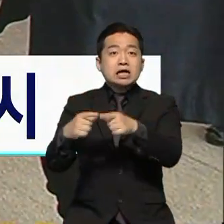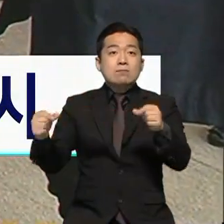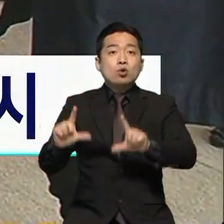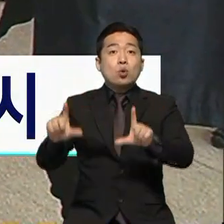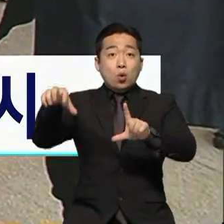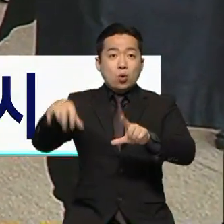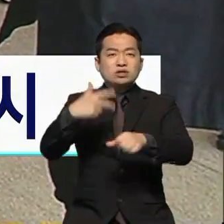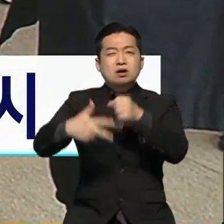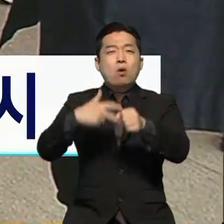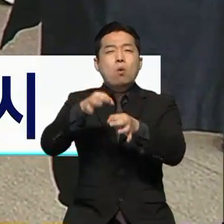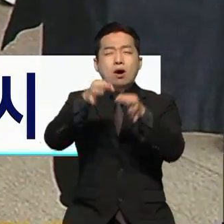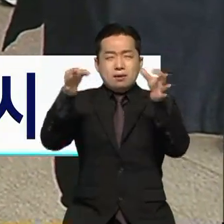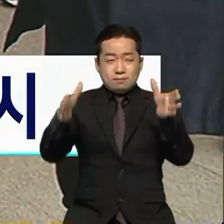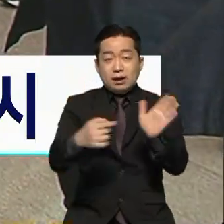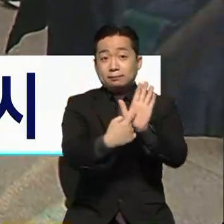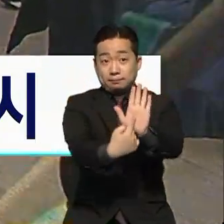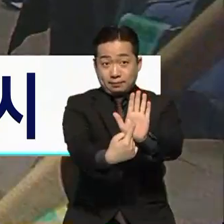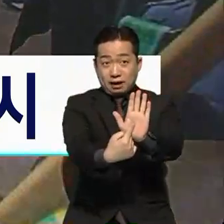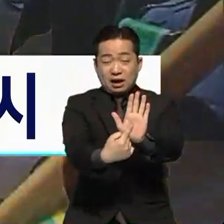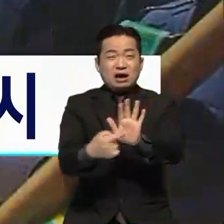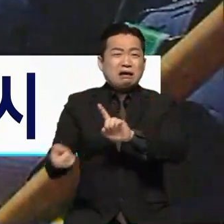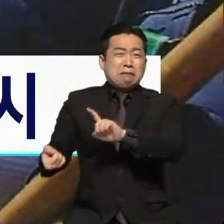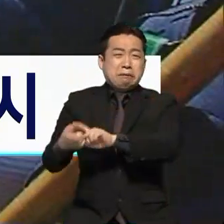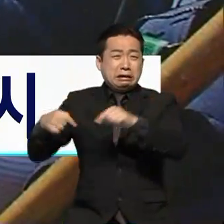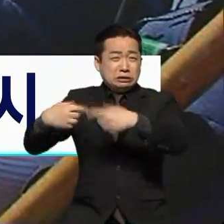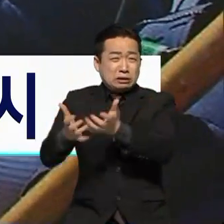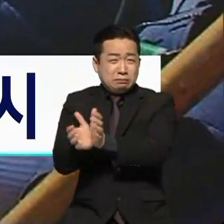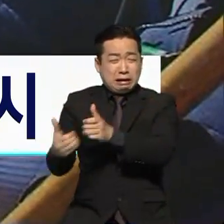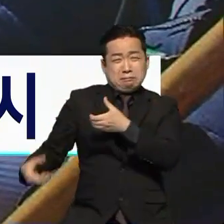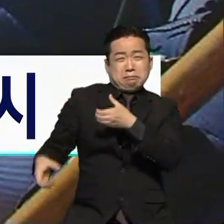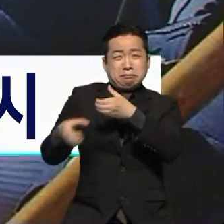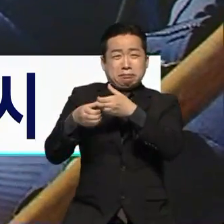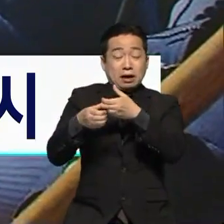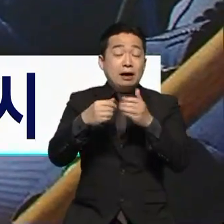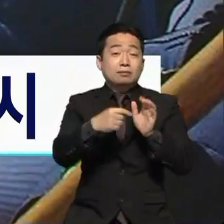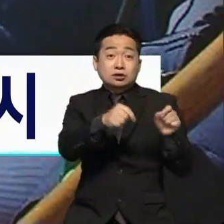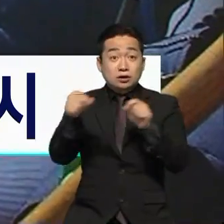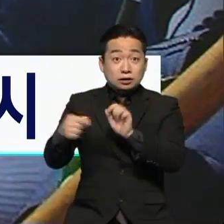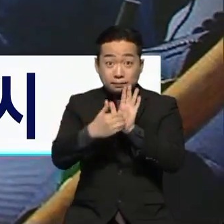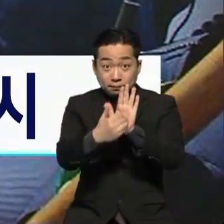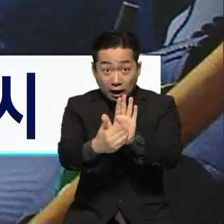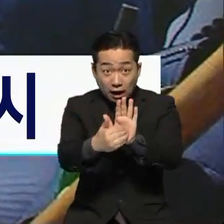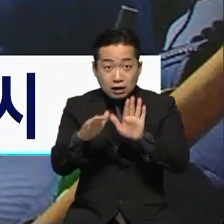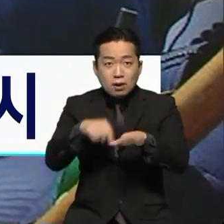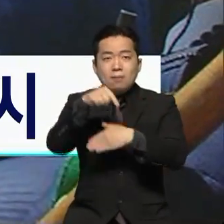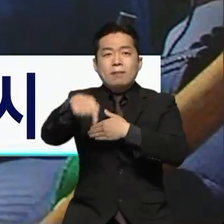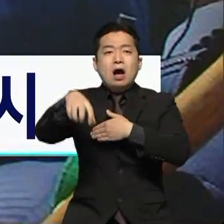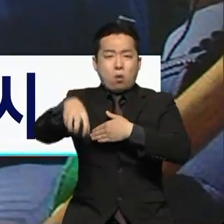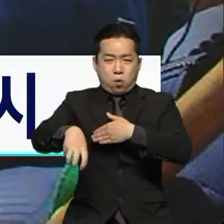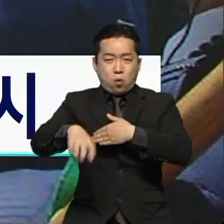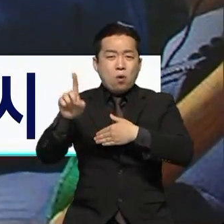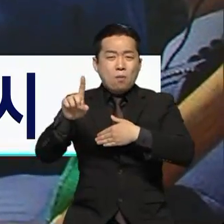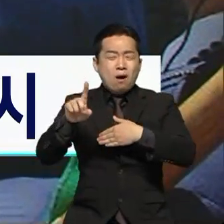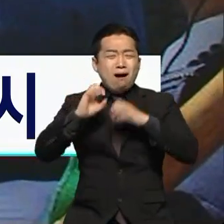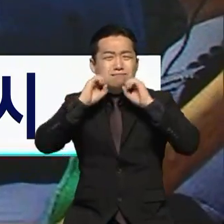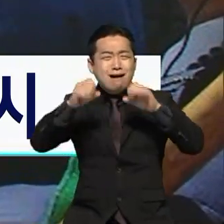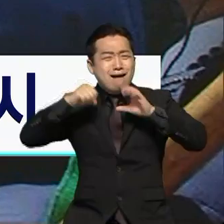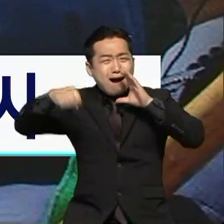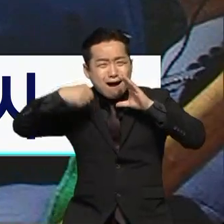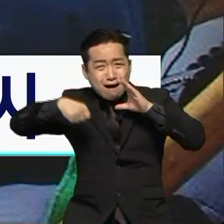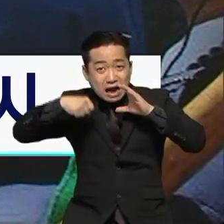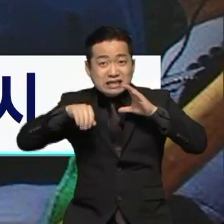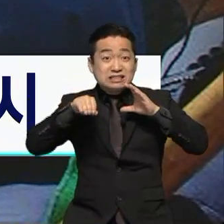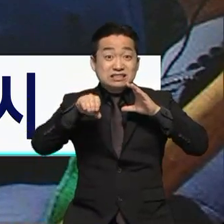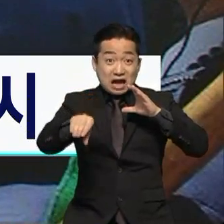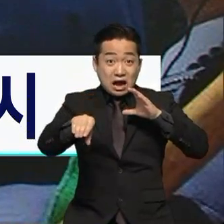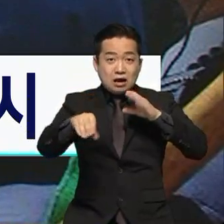전시됐습니다. 지난해엔 우익들의 반대로 전시가 연기됐었는데 이번에도 전시장 밖에선 확성기와 차량을